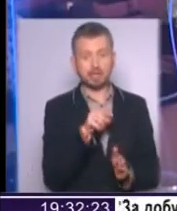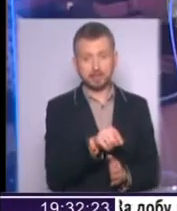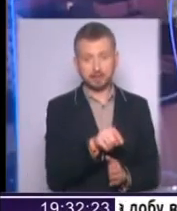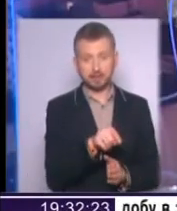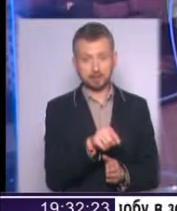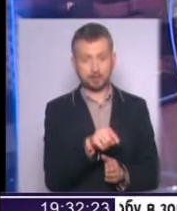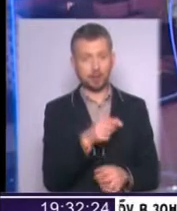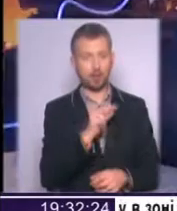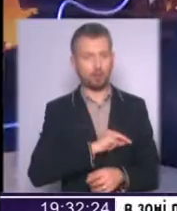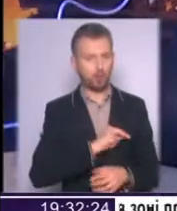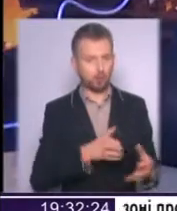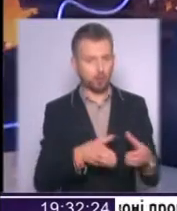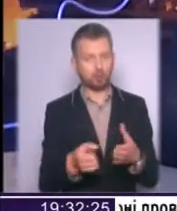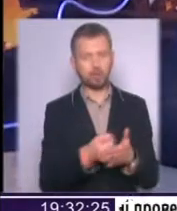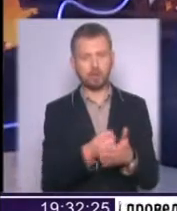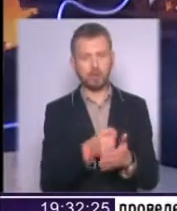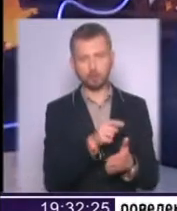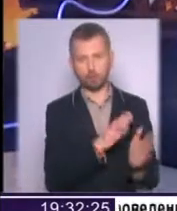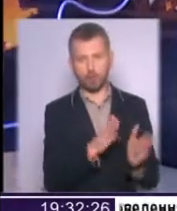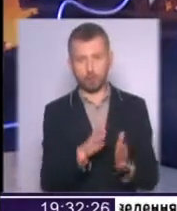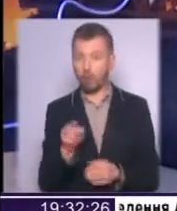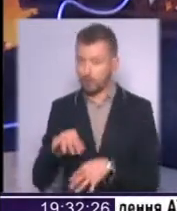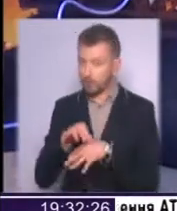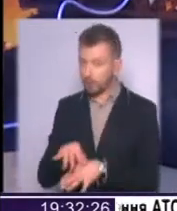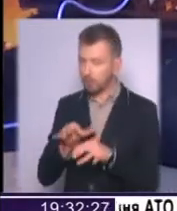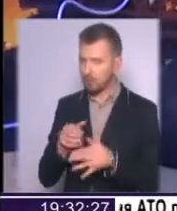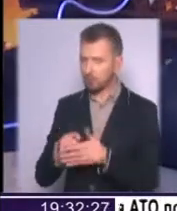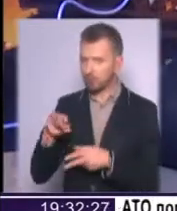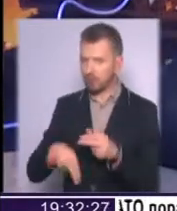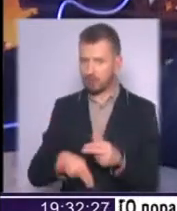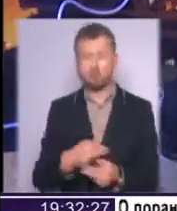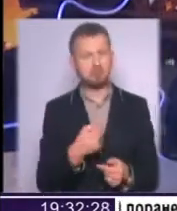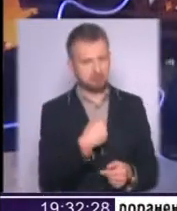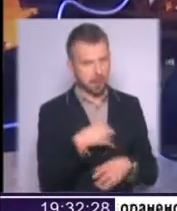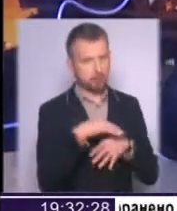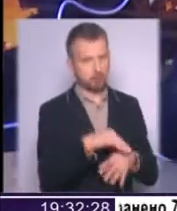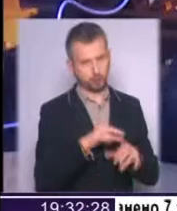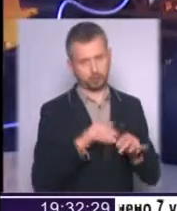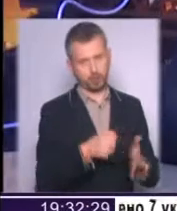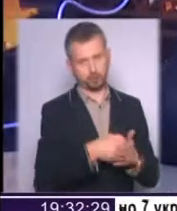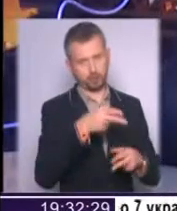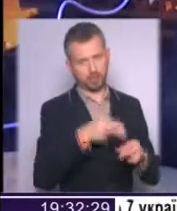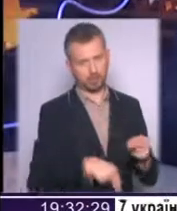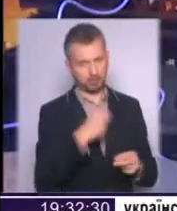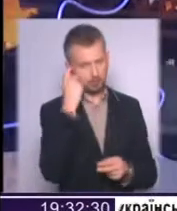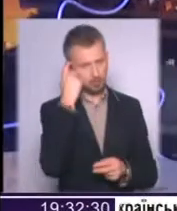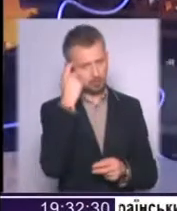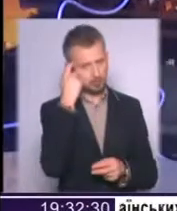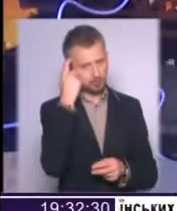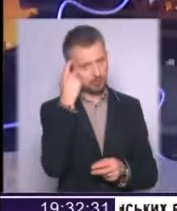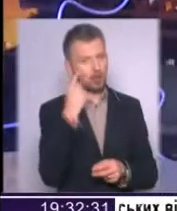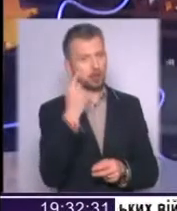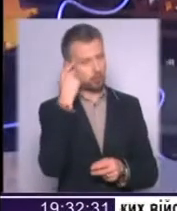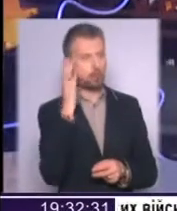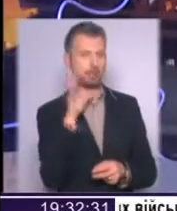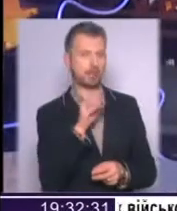цієї робочої групи добиватися цього порядку. Ну, доведете справу до кінця? Я доведу цю справу до кінця. Знову, у нас є я думаю, що все буде нормально. Так от,